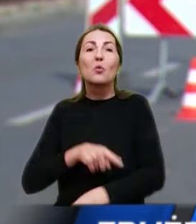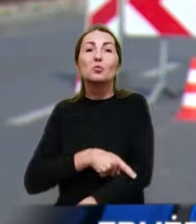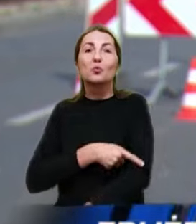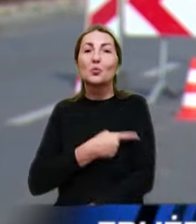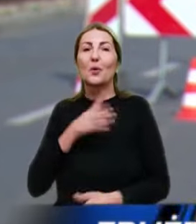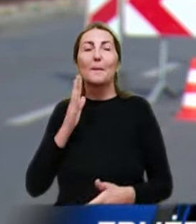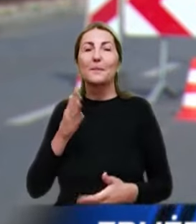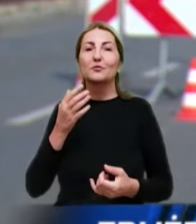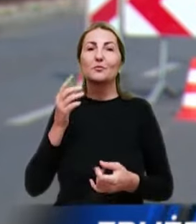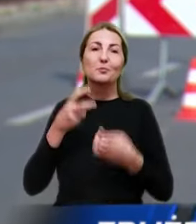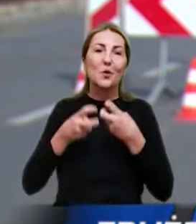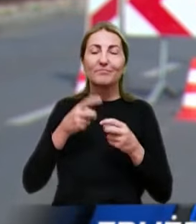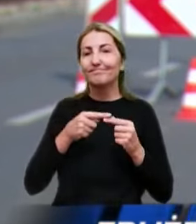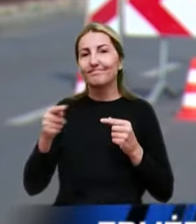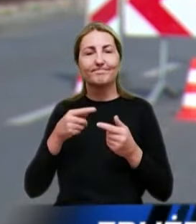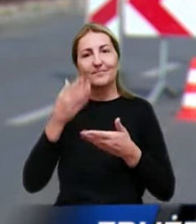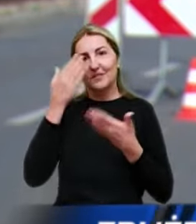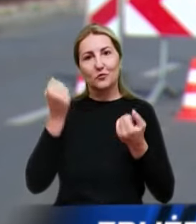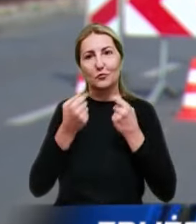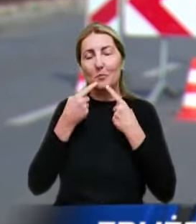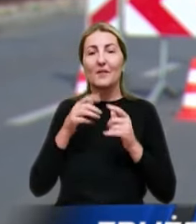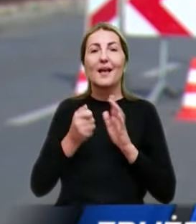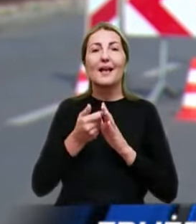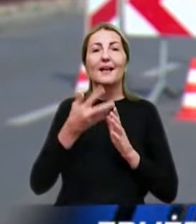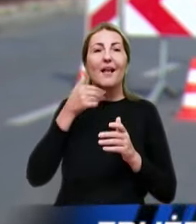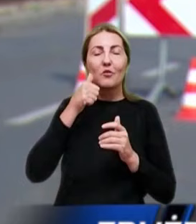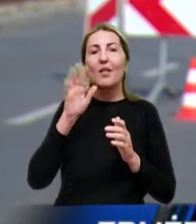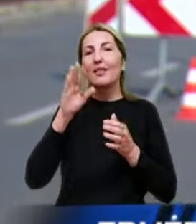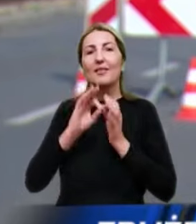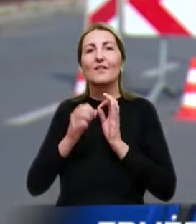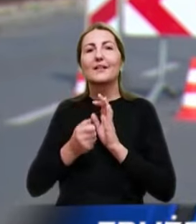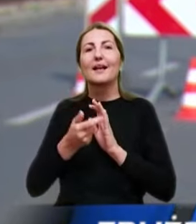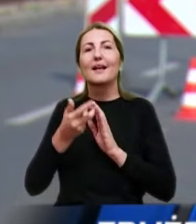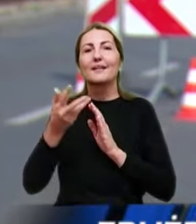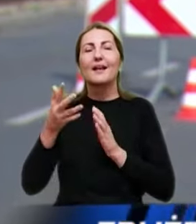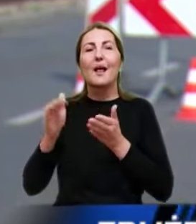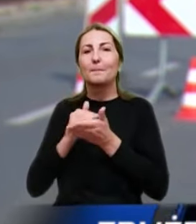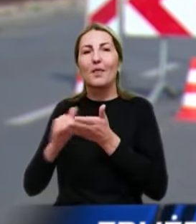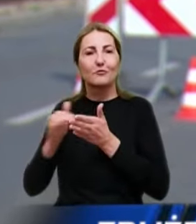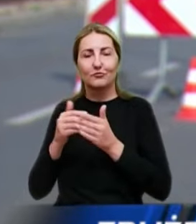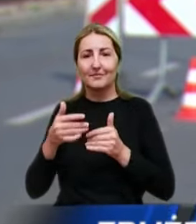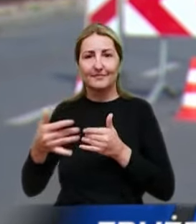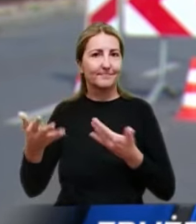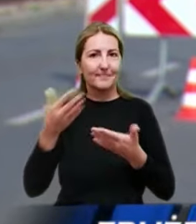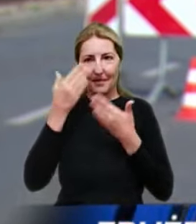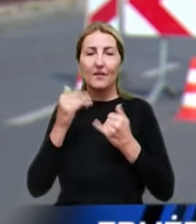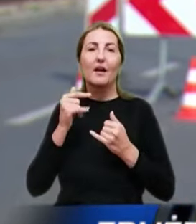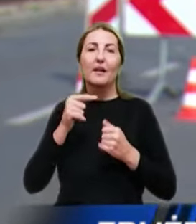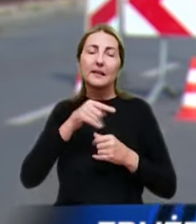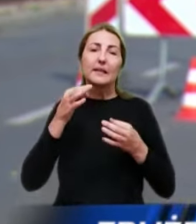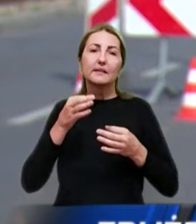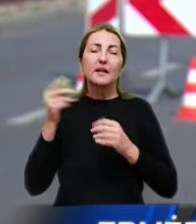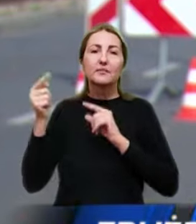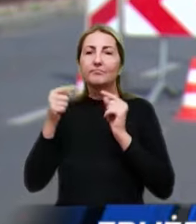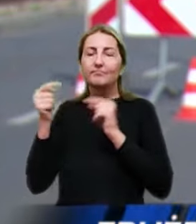miejscu. Może być to od kilkunastu tygodni do nawet kilkunastu miesięcy. Teraz drogowcy zdecydują, czy ta przeprawa